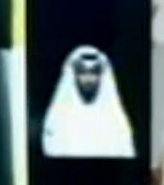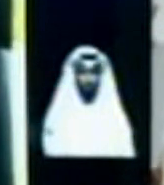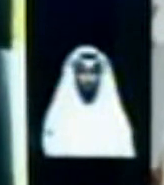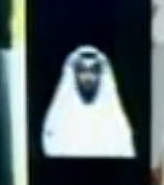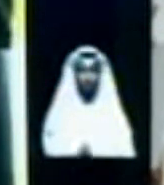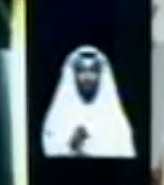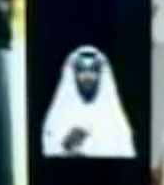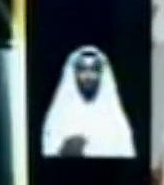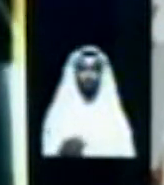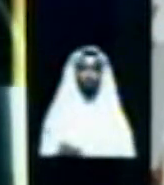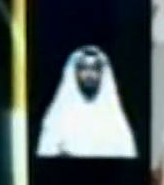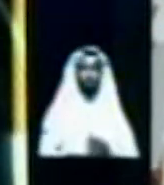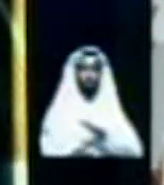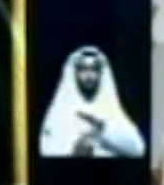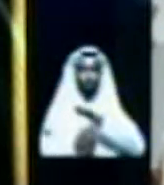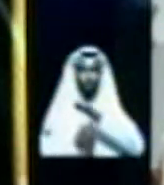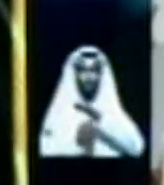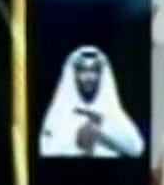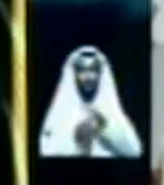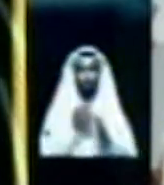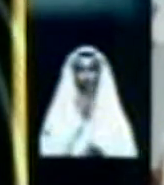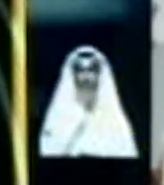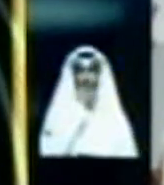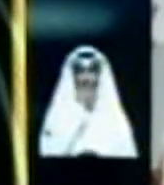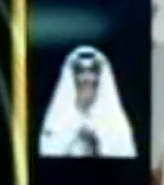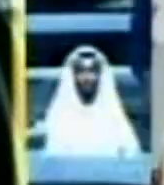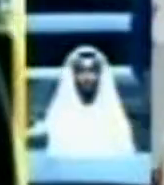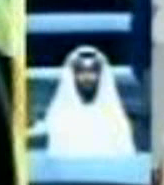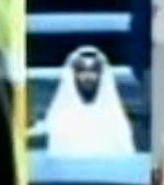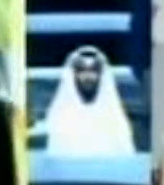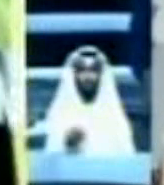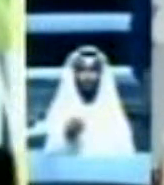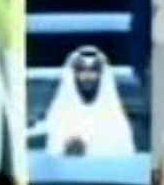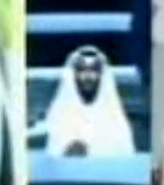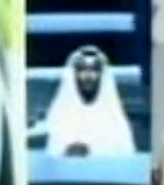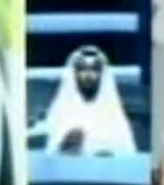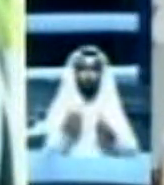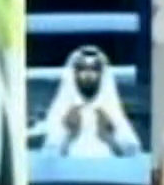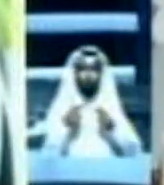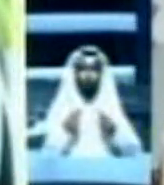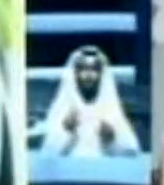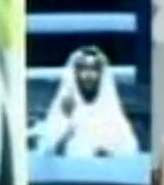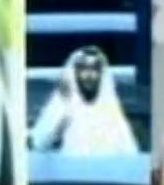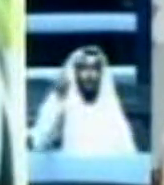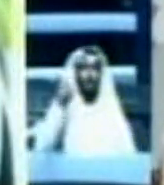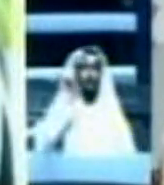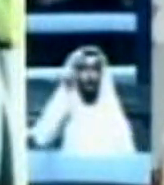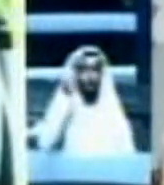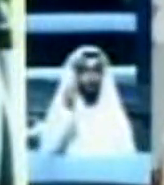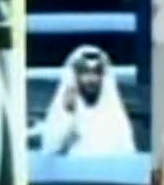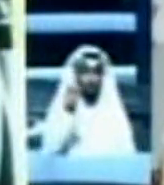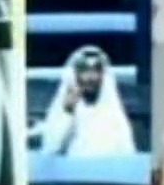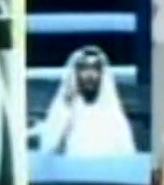أيضا التوصيات. هذه التوصيات التي سوف تخرج إن شاء الله مع البيان الختامي لهذا الملتقى سوف تكون محل الأنظار